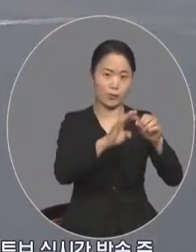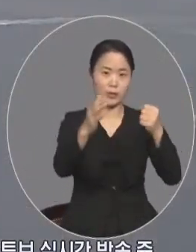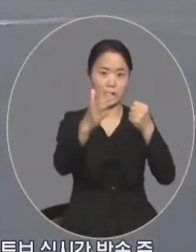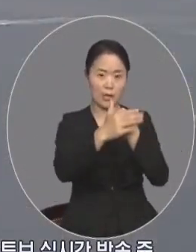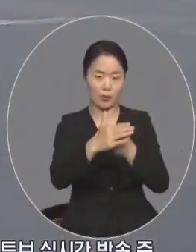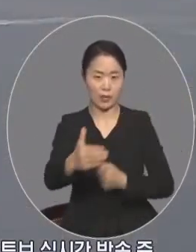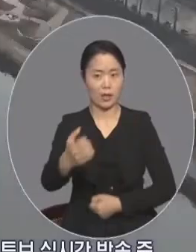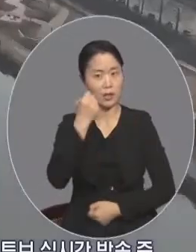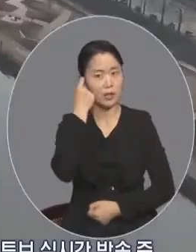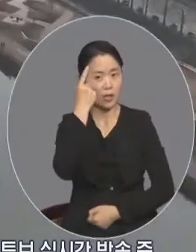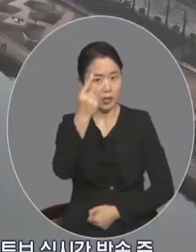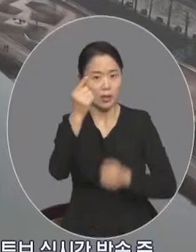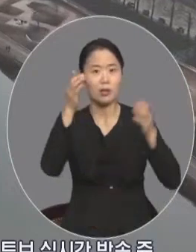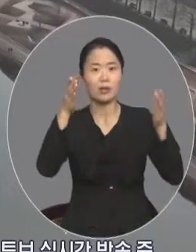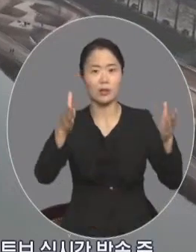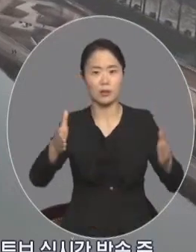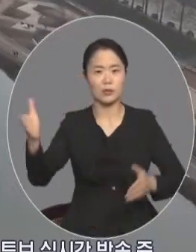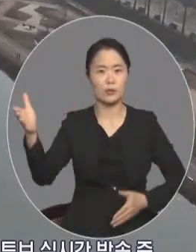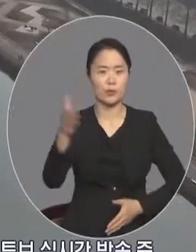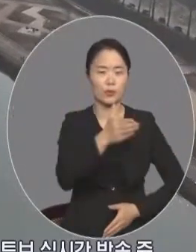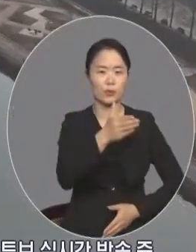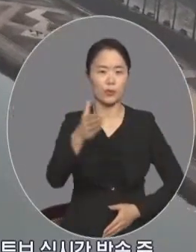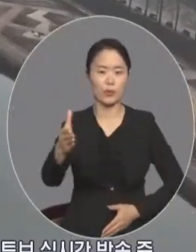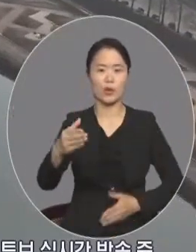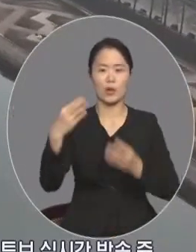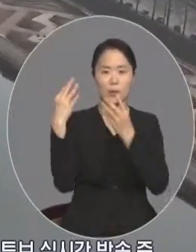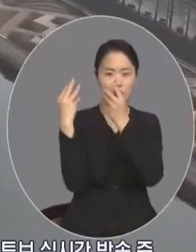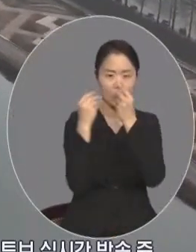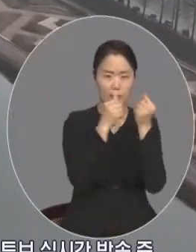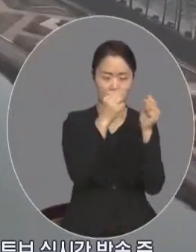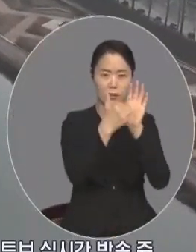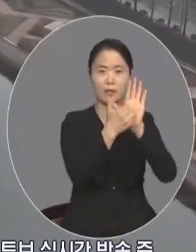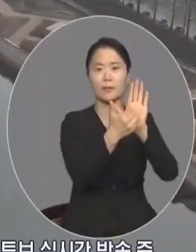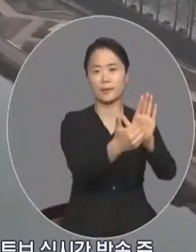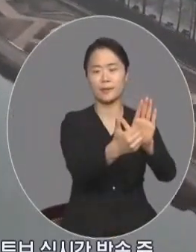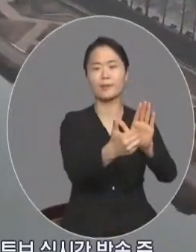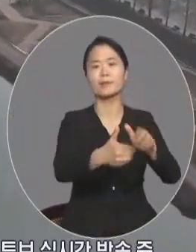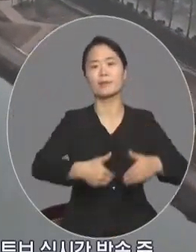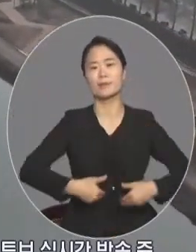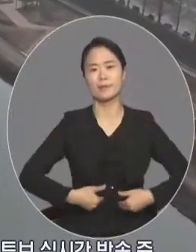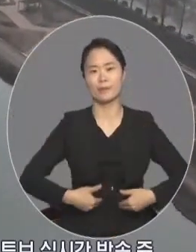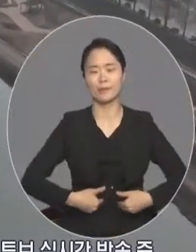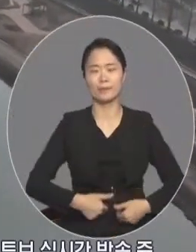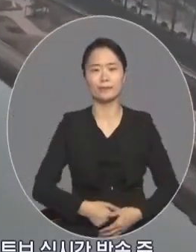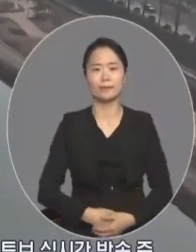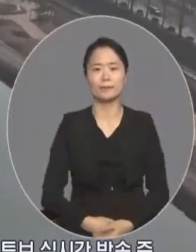앞으로 한달 정도는 먼지 공습에 대비가 필요합니다. UBC 뉴스 신혜지입니다.